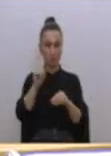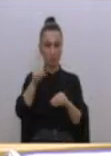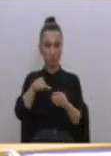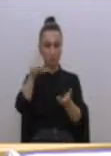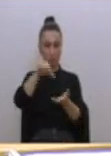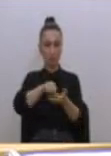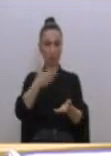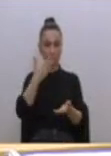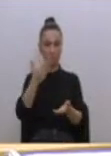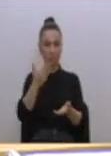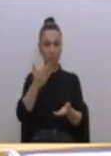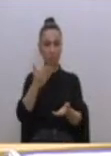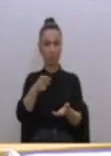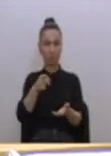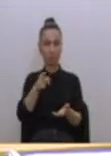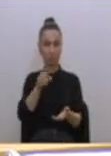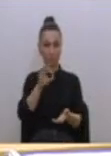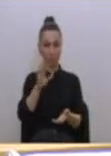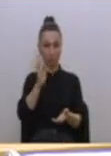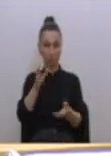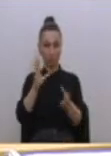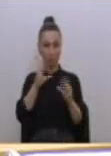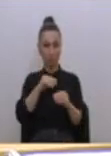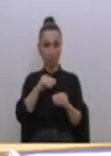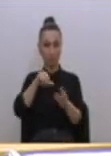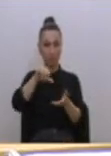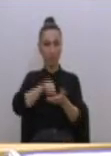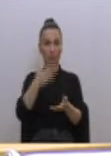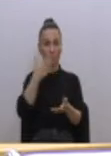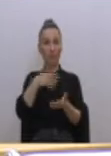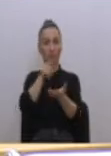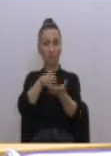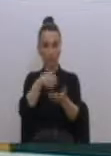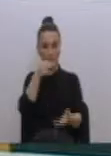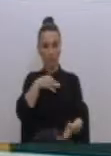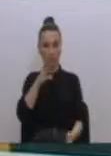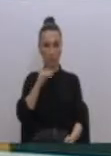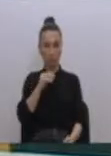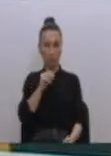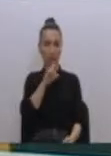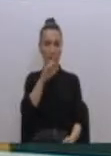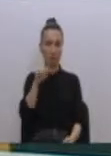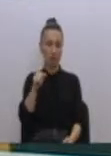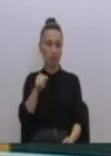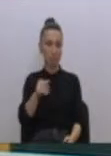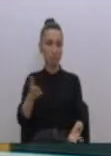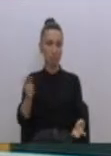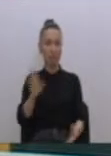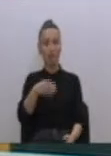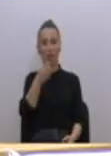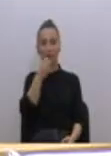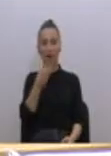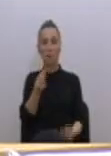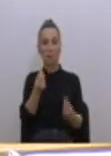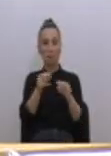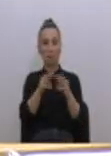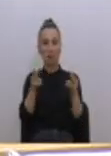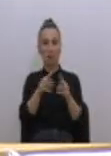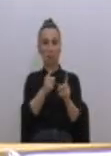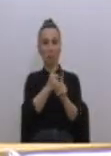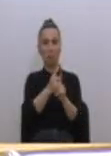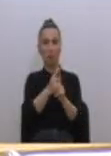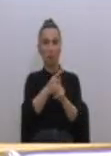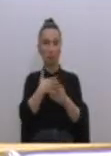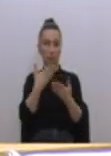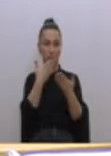se întâmplă, e ce se întâmplă, e ce se Ara, cargit, maș pina asta ministrul muadgiles